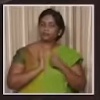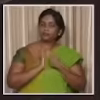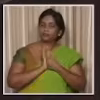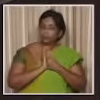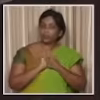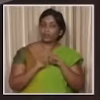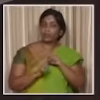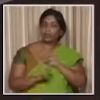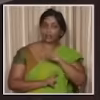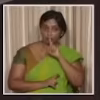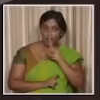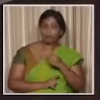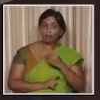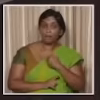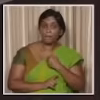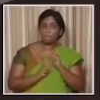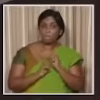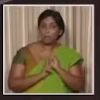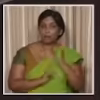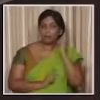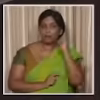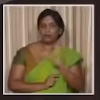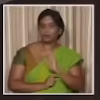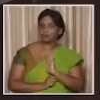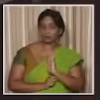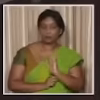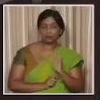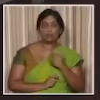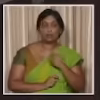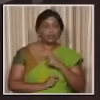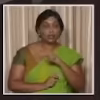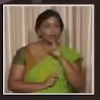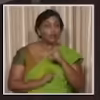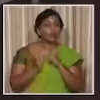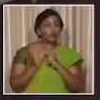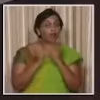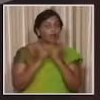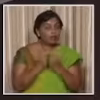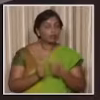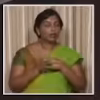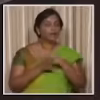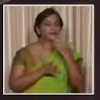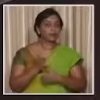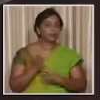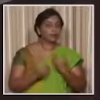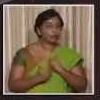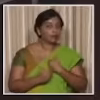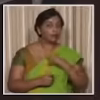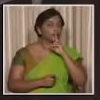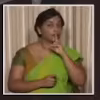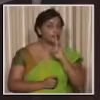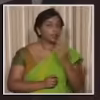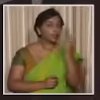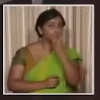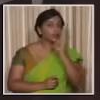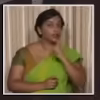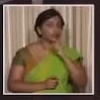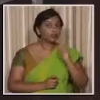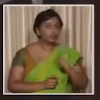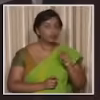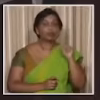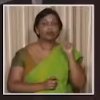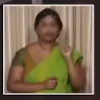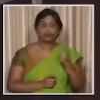ගෞරවාන්විත විදිහට මම කිව්වා මම පුද්ගලිකව එතුමට ගහන්නේ නැහැ මම කියන්නේ විගණන විමසුමක් පිළිමද මම කතා කරන්නේ ත්‍රිපුද්ගල විනිසුරු